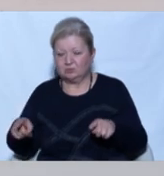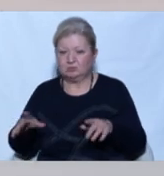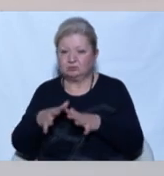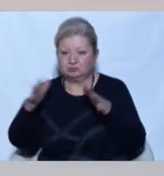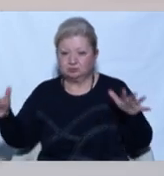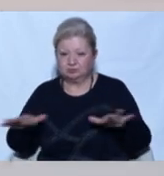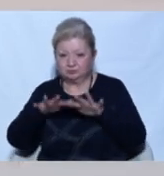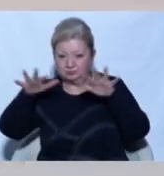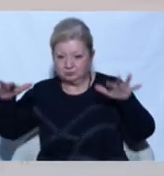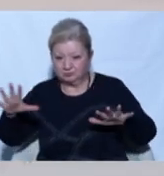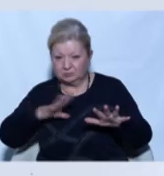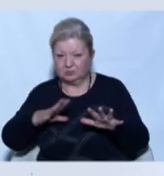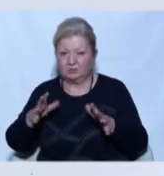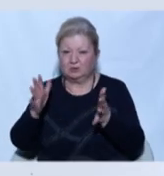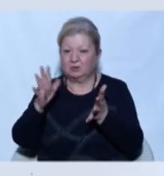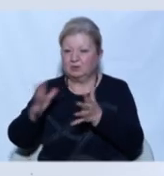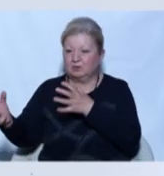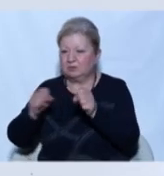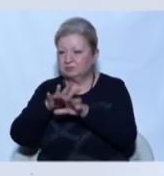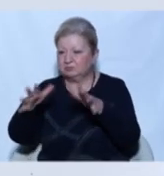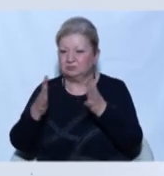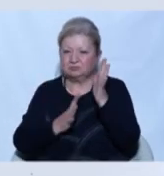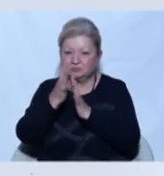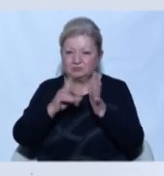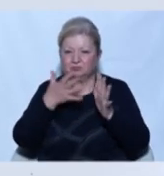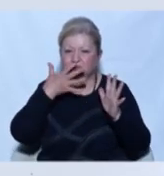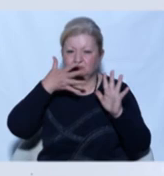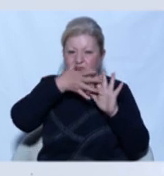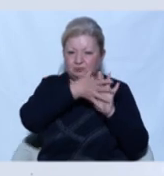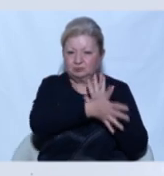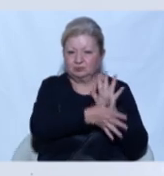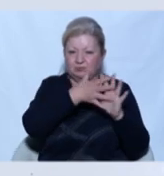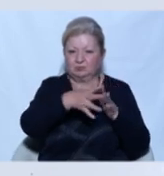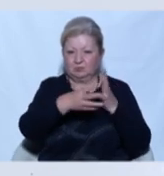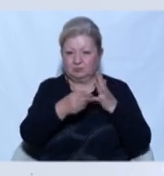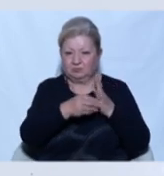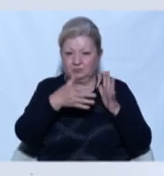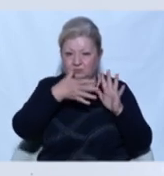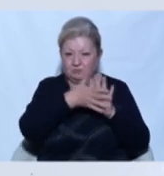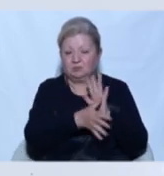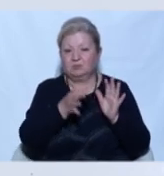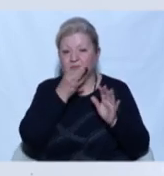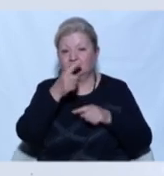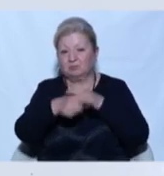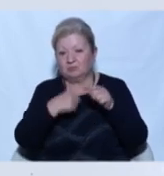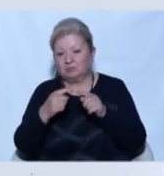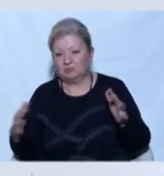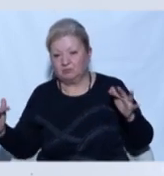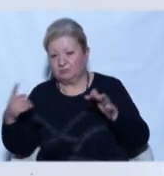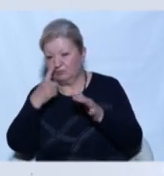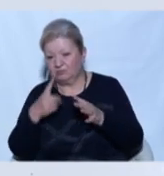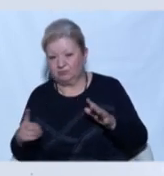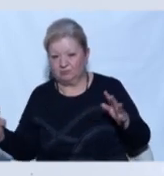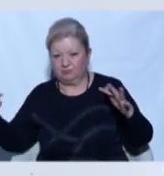ტერიტორიას, მოიტანდა ლამს, გააპუხიერებდა სინოტივით მიწას და შემდეგ ისევ თავის კალაპოტს უბრუნდებოდა